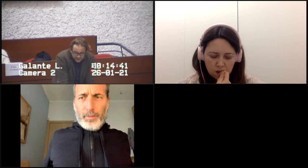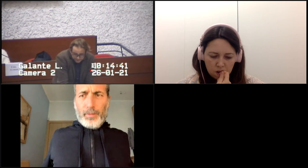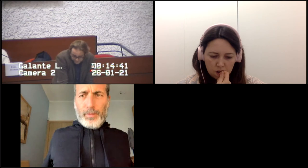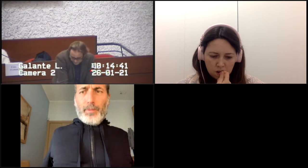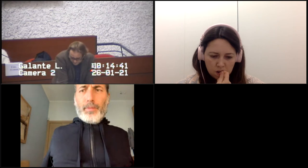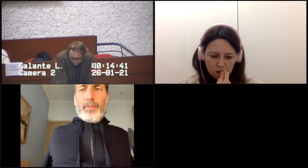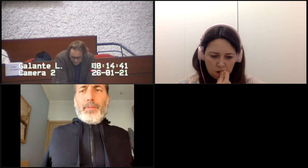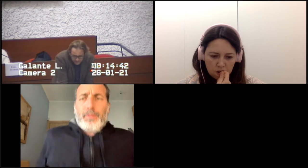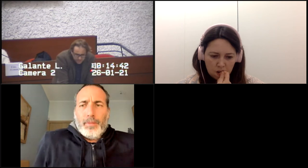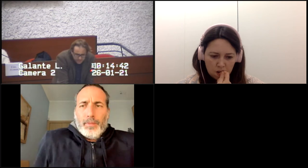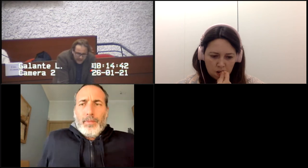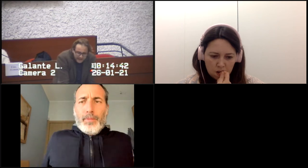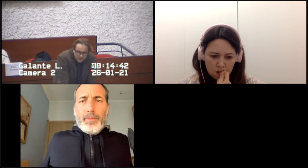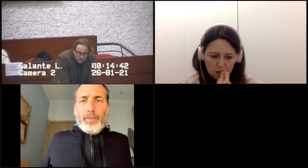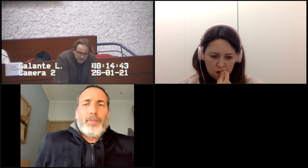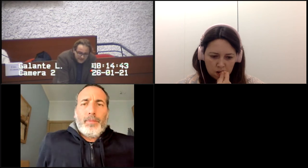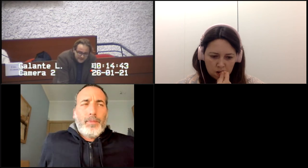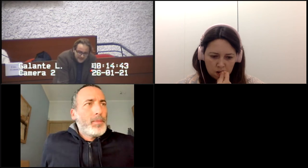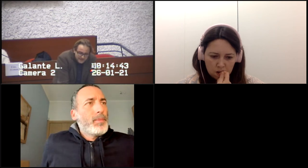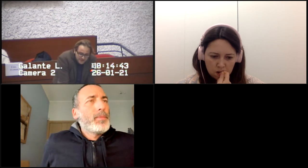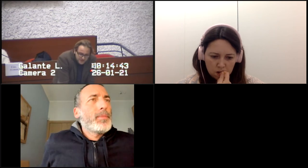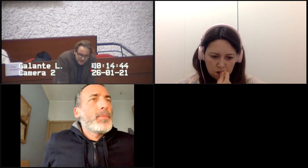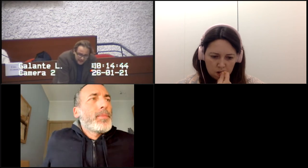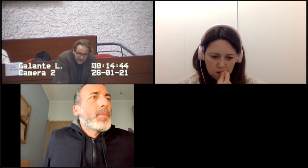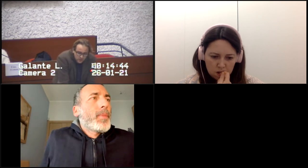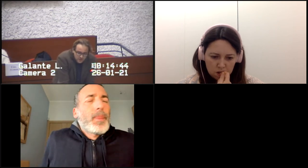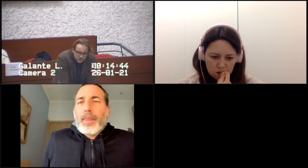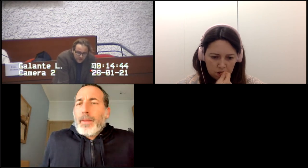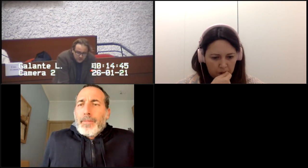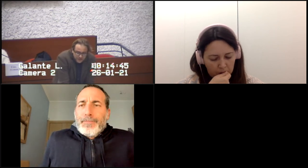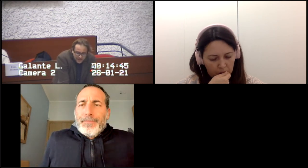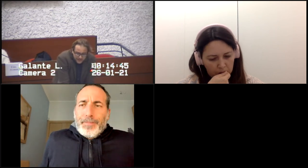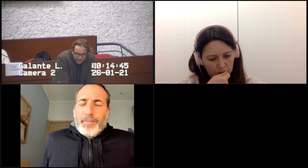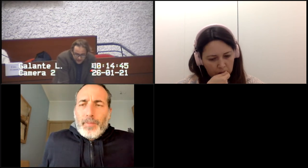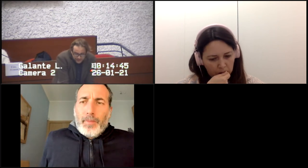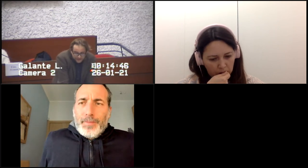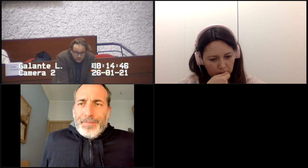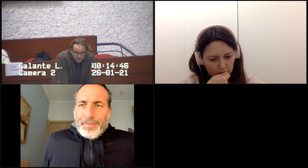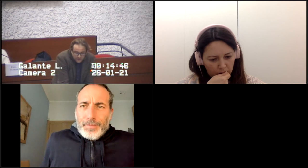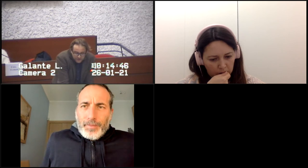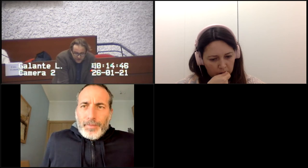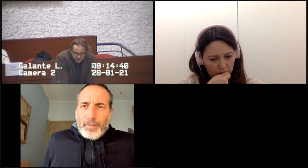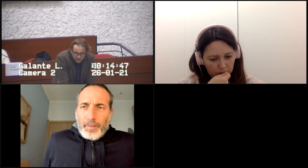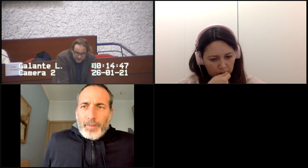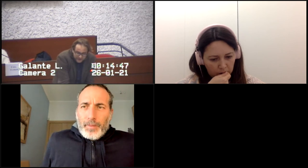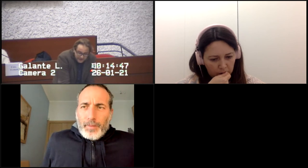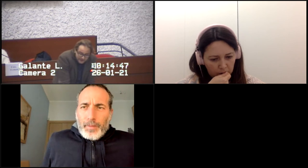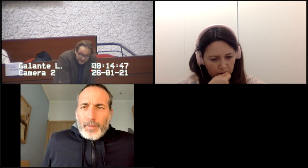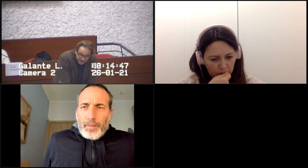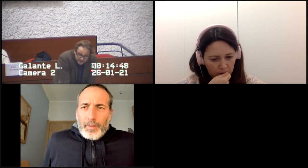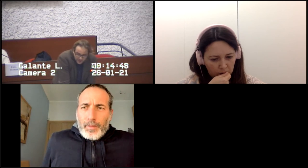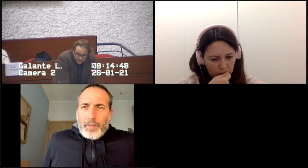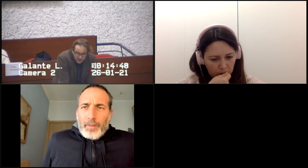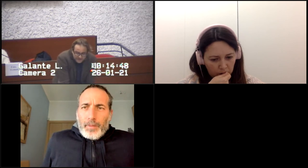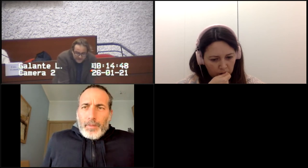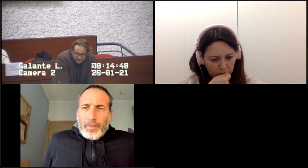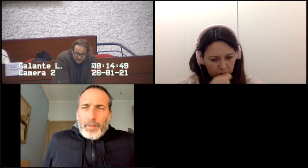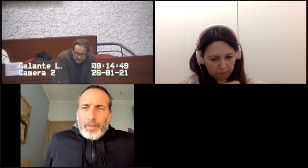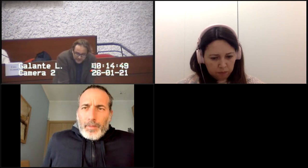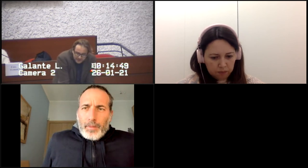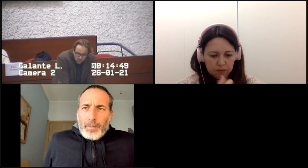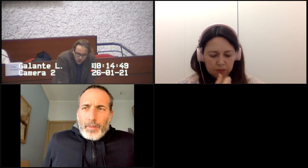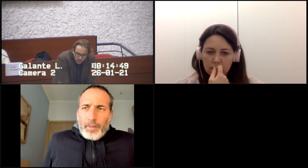rischia di minare i concetti stessi di civiltà e coesione sociale. L'articolo 25 della Dichiarazione